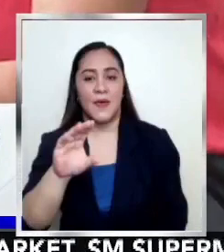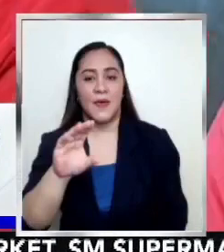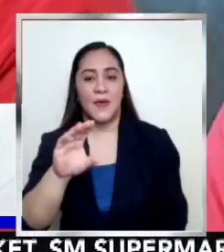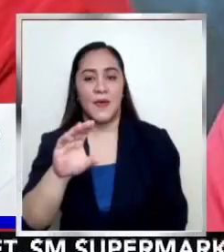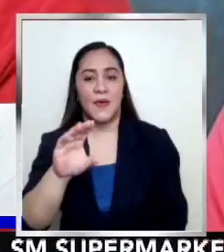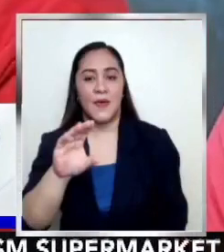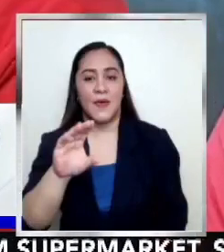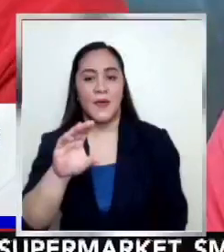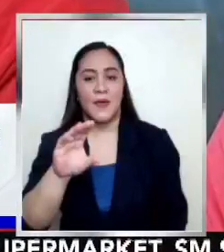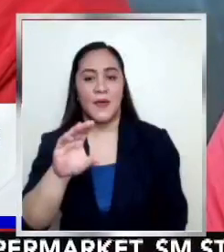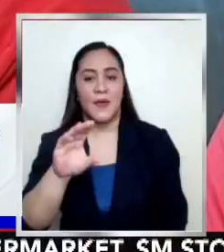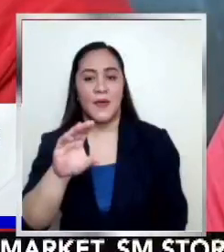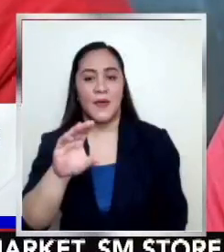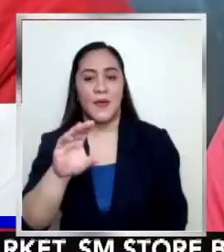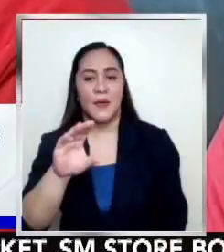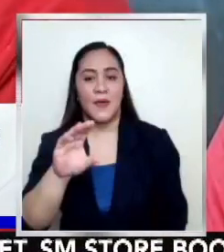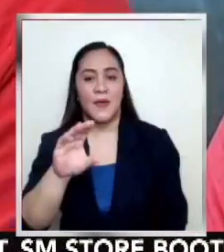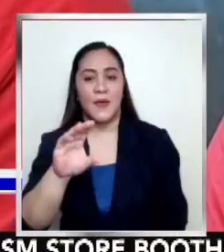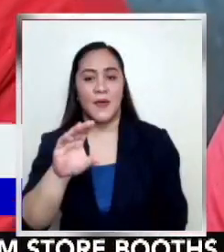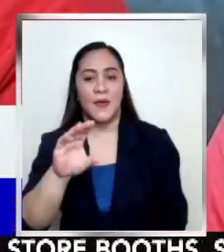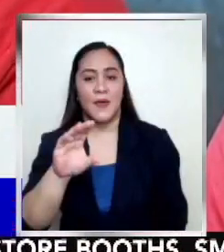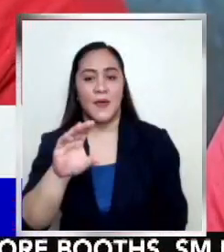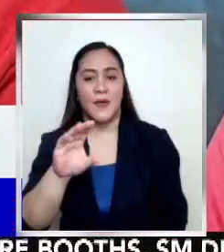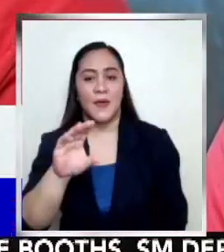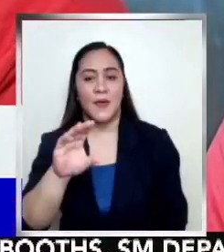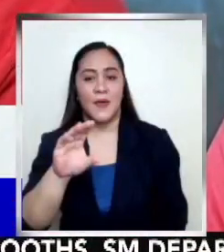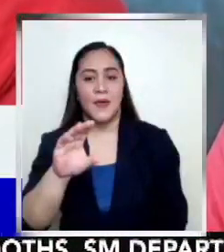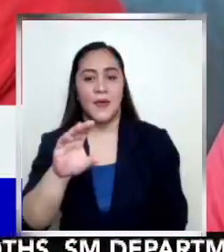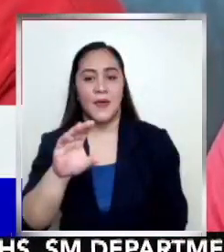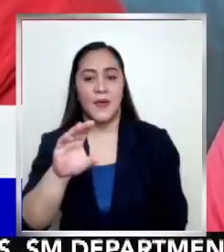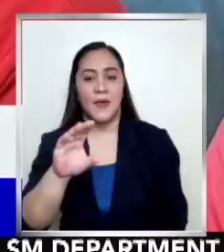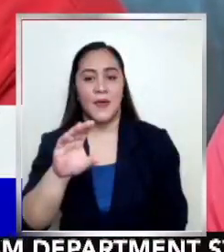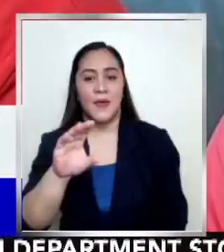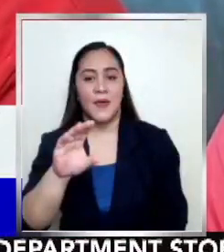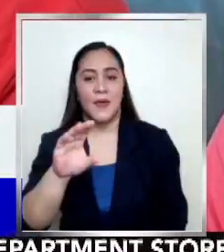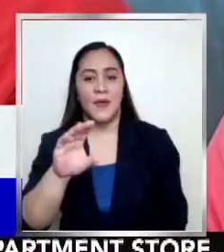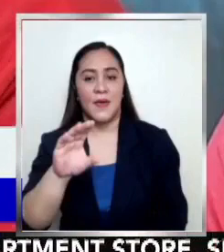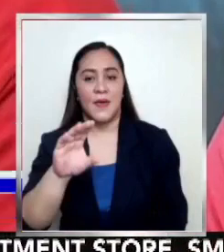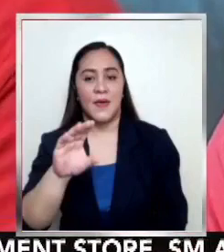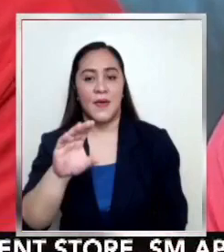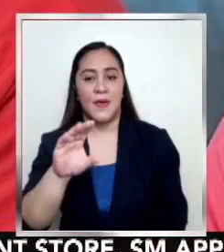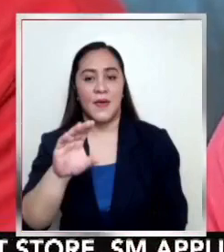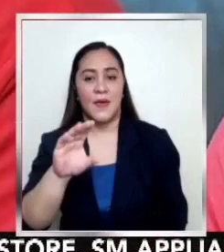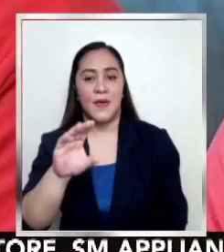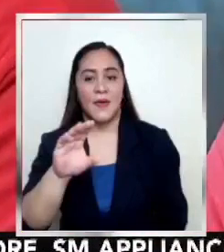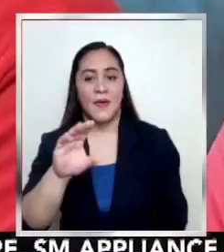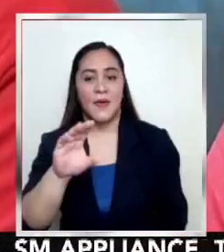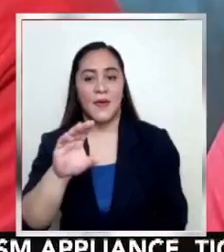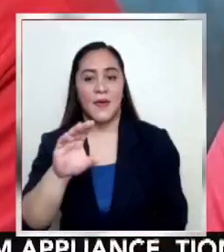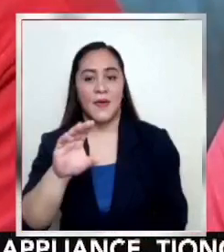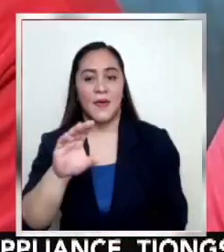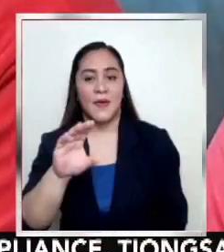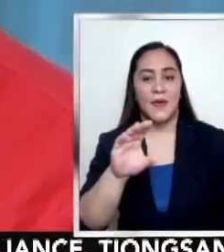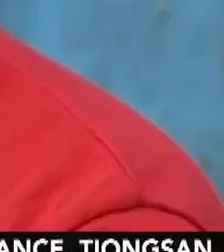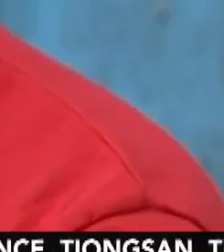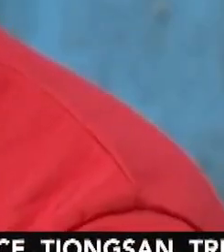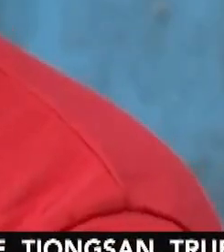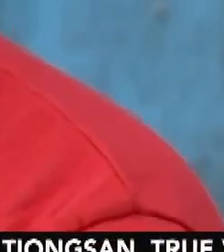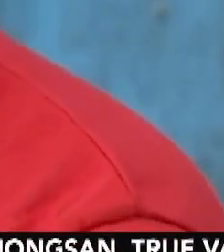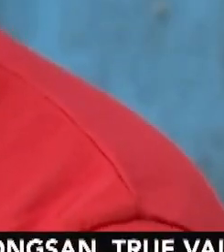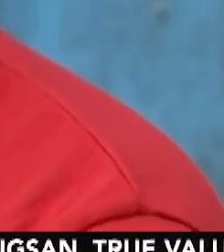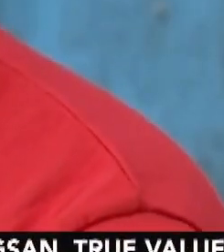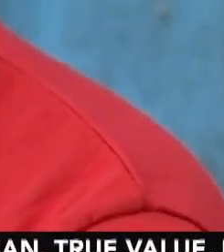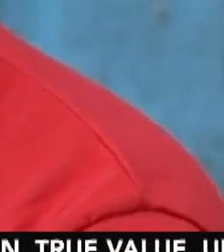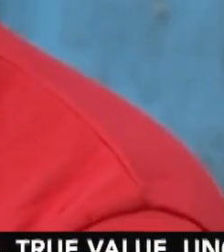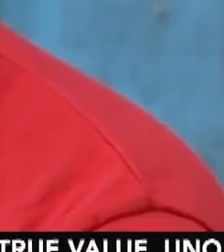news. Nababasa ko tapos bukas makalawa meron akong mababasa na yung nabasa ko hindi pala totoo, ganun. Una